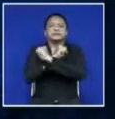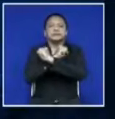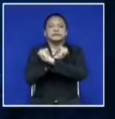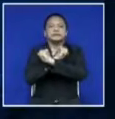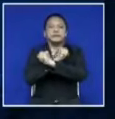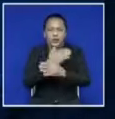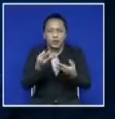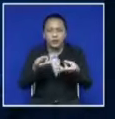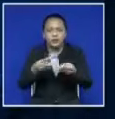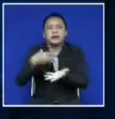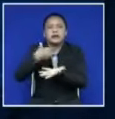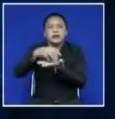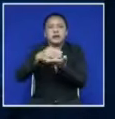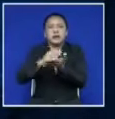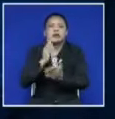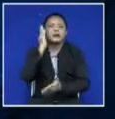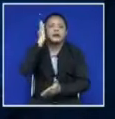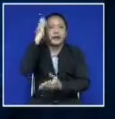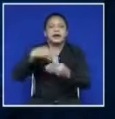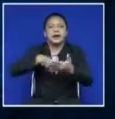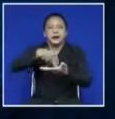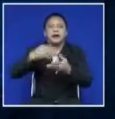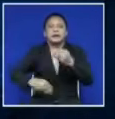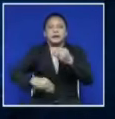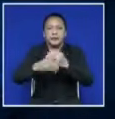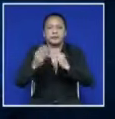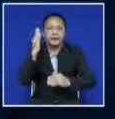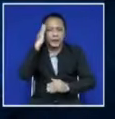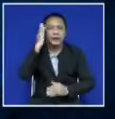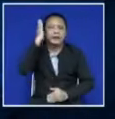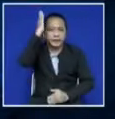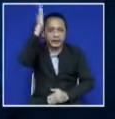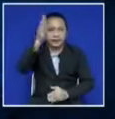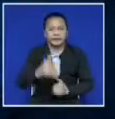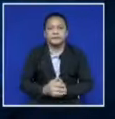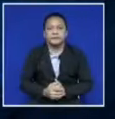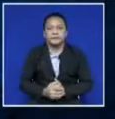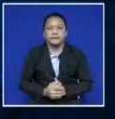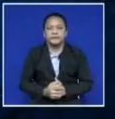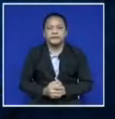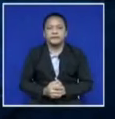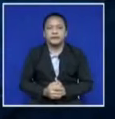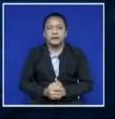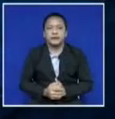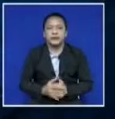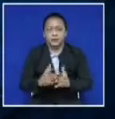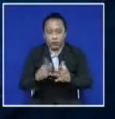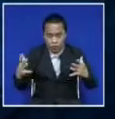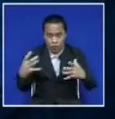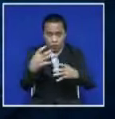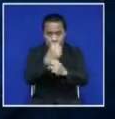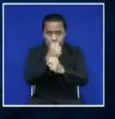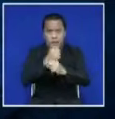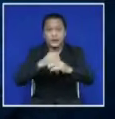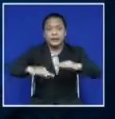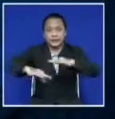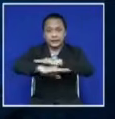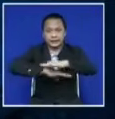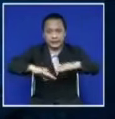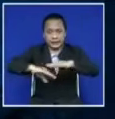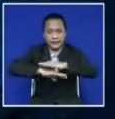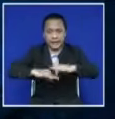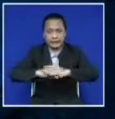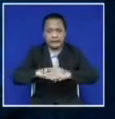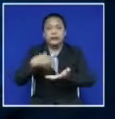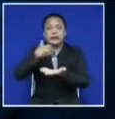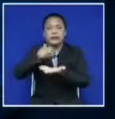และคงจะมีการรายงานให้กับพี่น้องประชาชนได้ทราบต่อไปนะครับเพราะฉะนั้นในสถานการณ์ภาพรวมเบื้องต้นผมขออนุญาตน